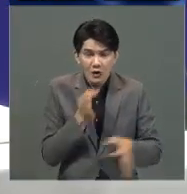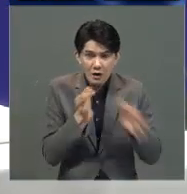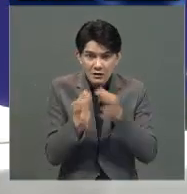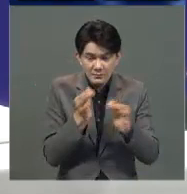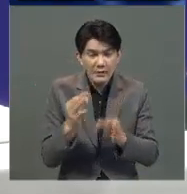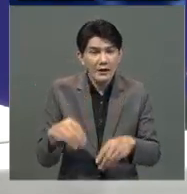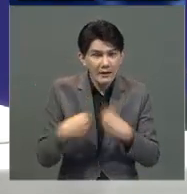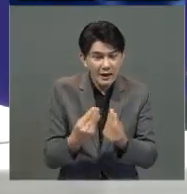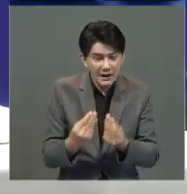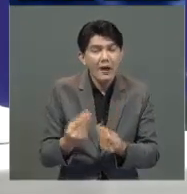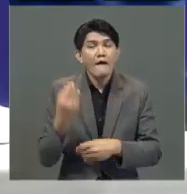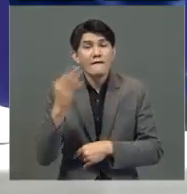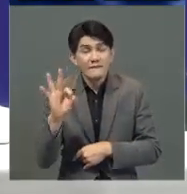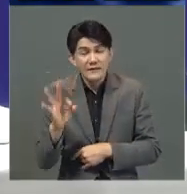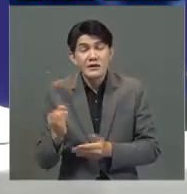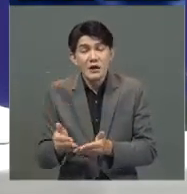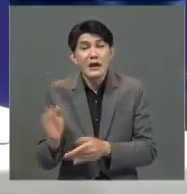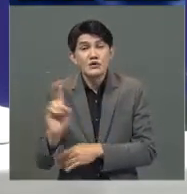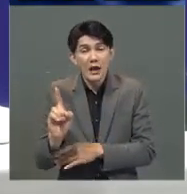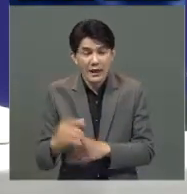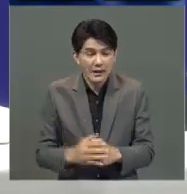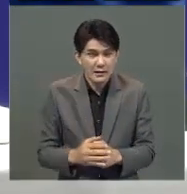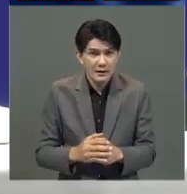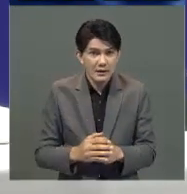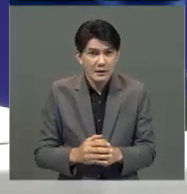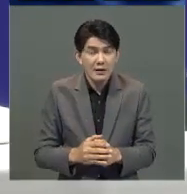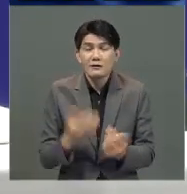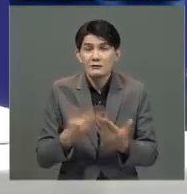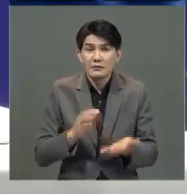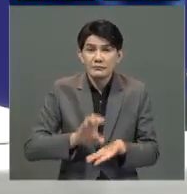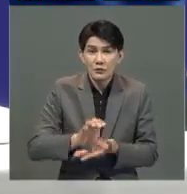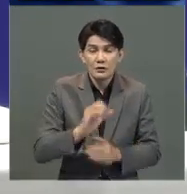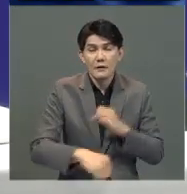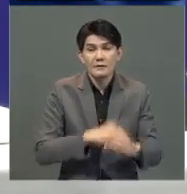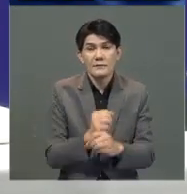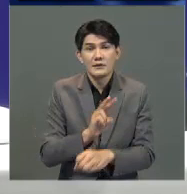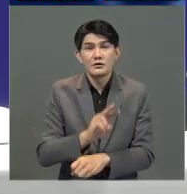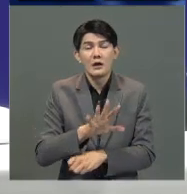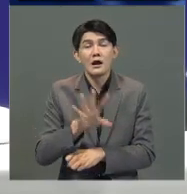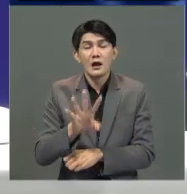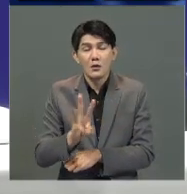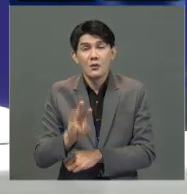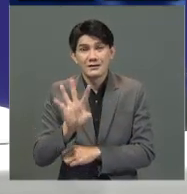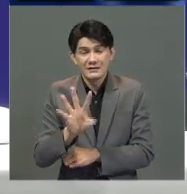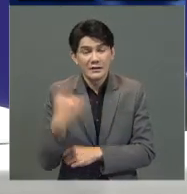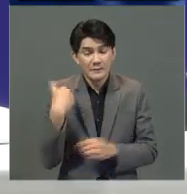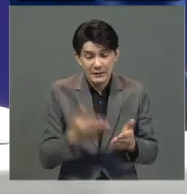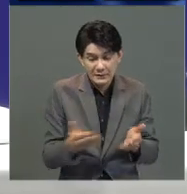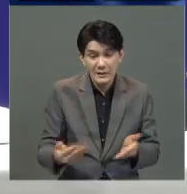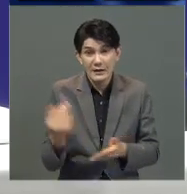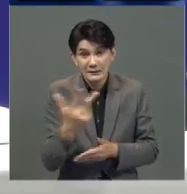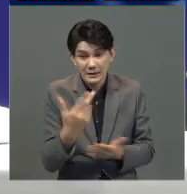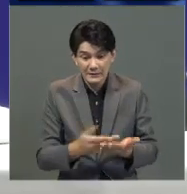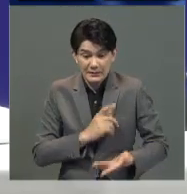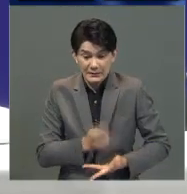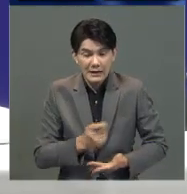ออกมาชี้แจงว่าแล้วลำที่ได้ฟรีนะอยู่ที่ไหนเนื่องจากในรายการงบประมาณปี2564ระบุว่า 3ลำใน